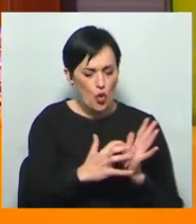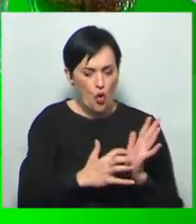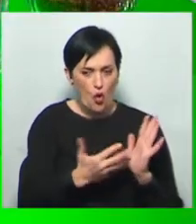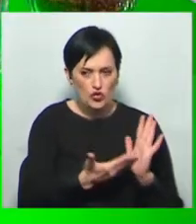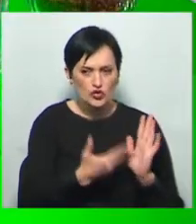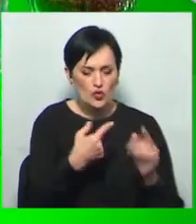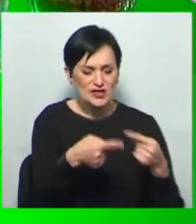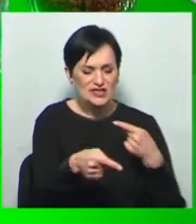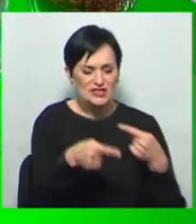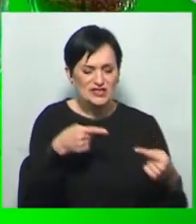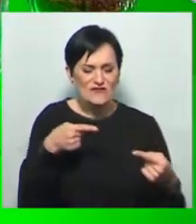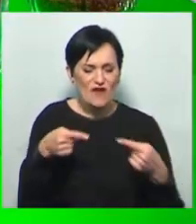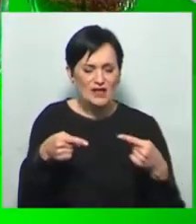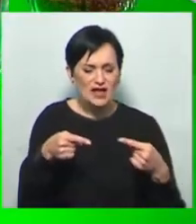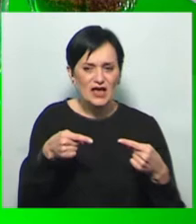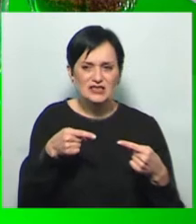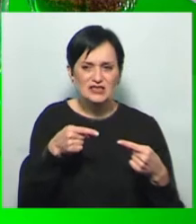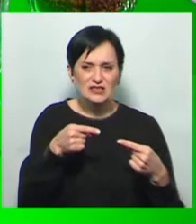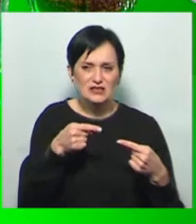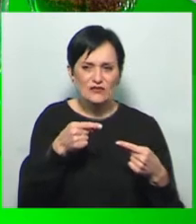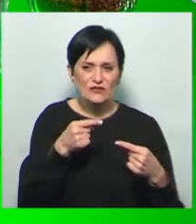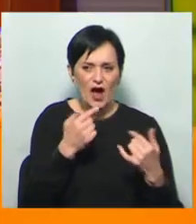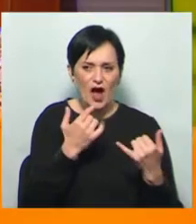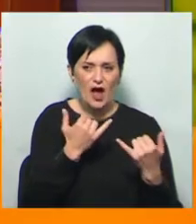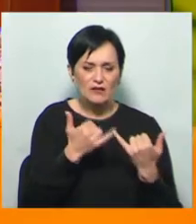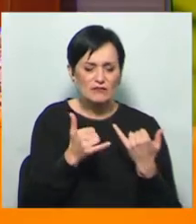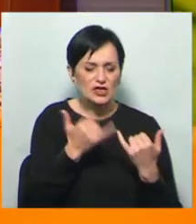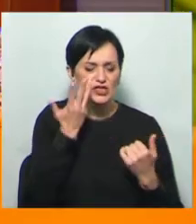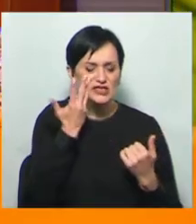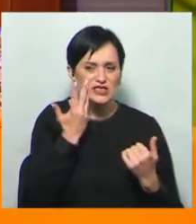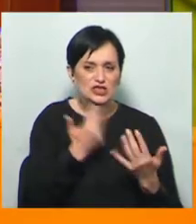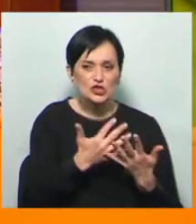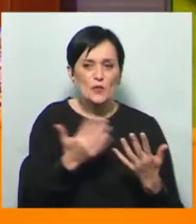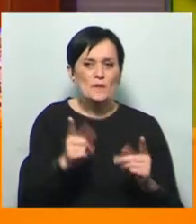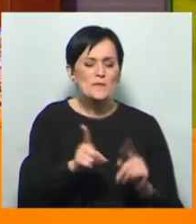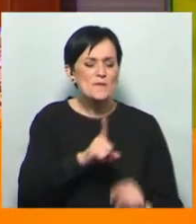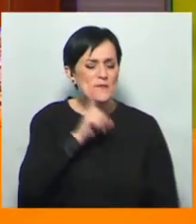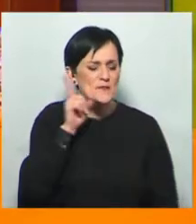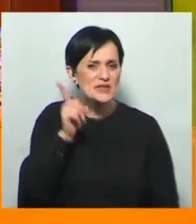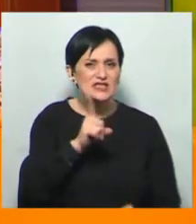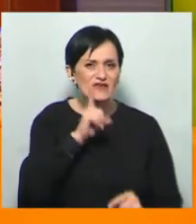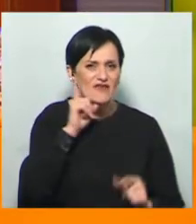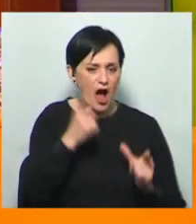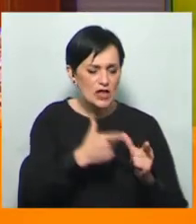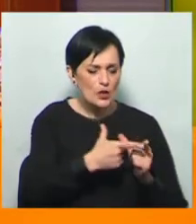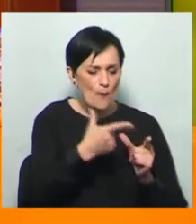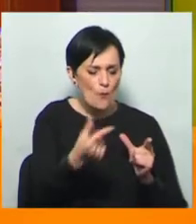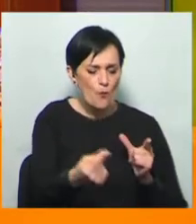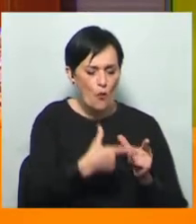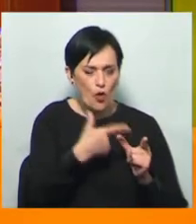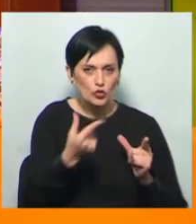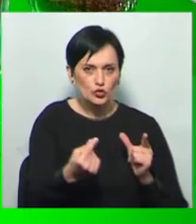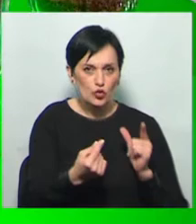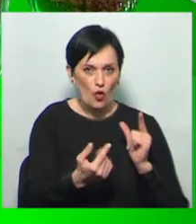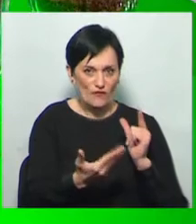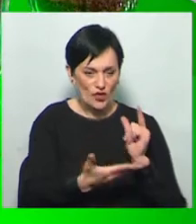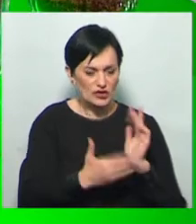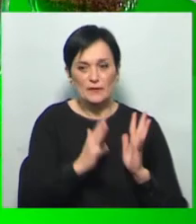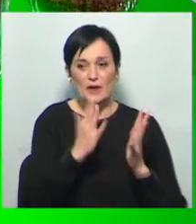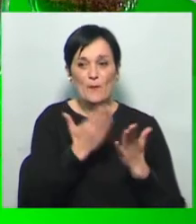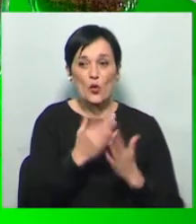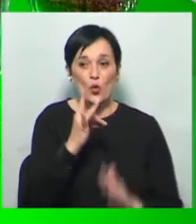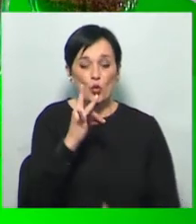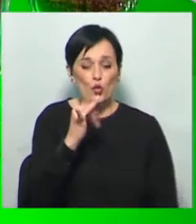გადის სხვადასხვა ტიპის ციტრუსი, ძალიან მწვანე ფოთლოვანი მცენარეები და მაგალითად